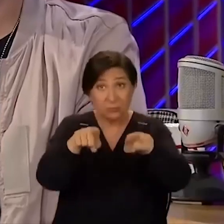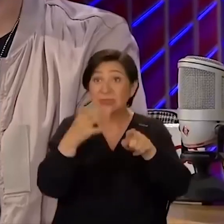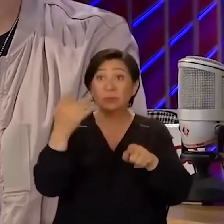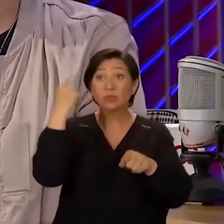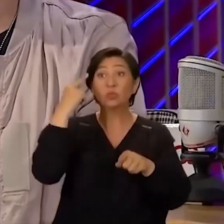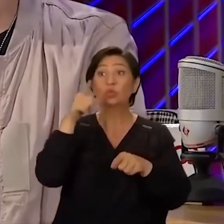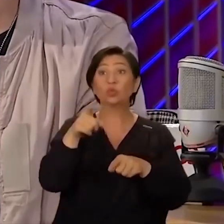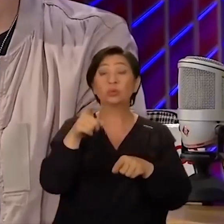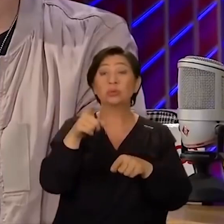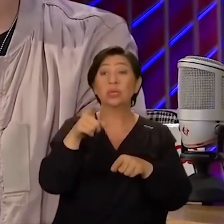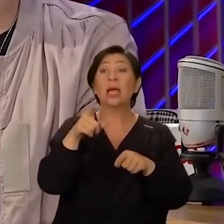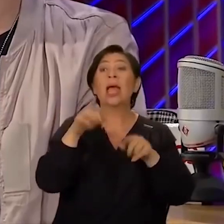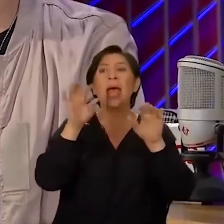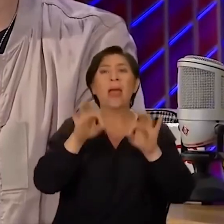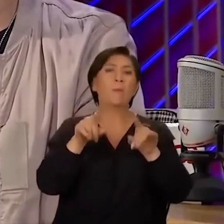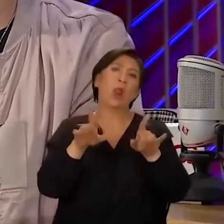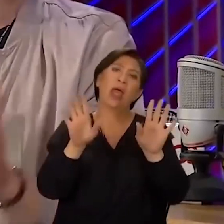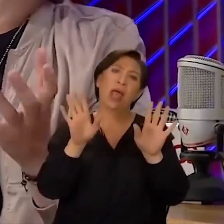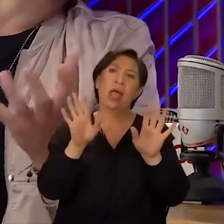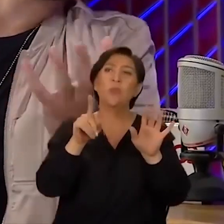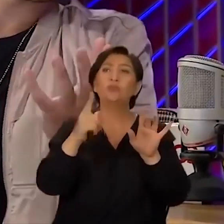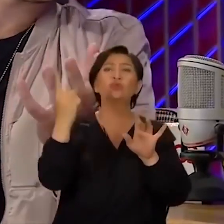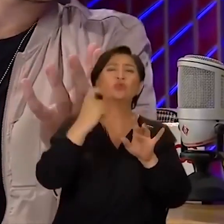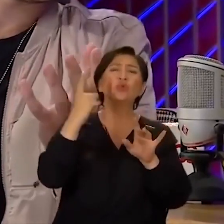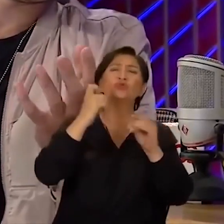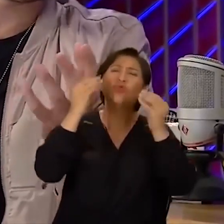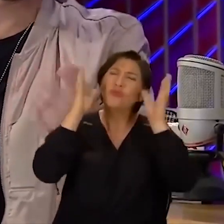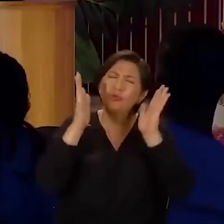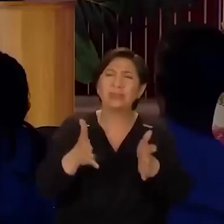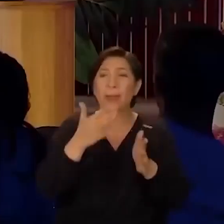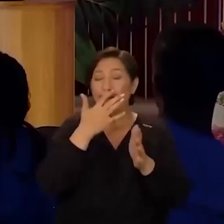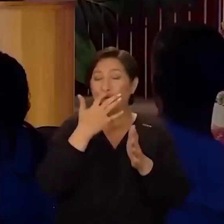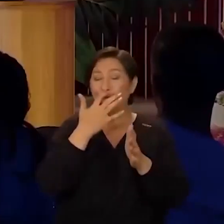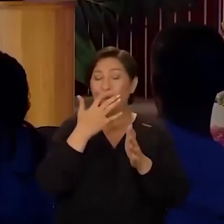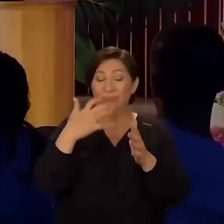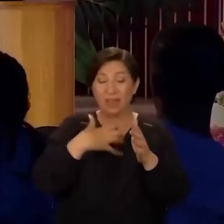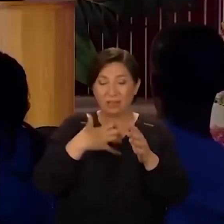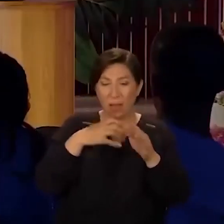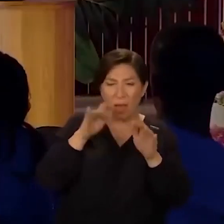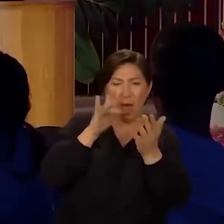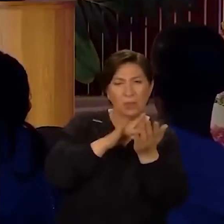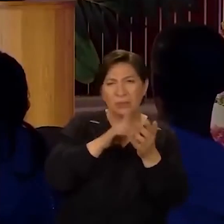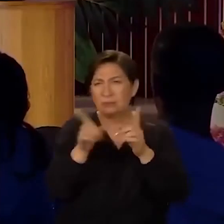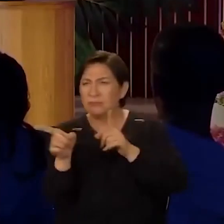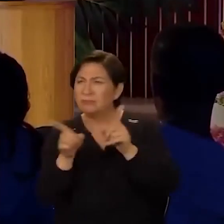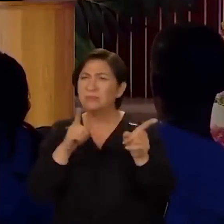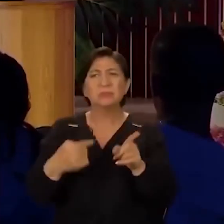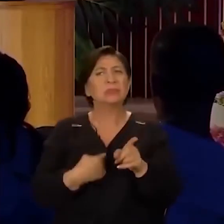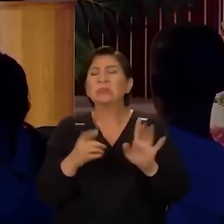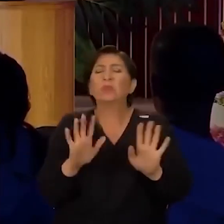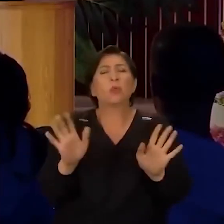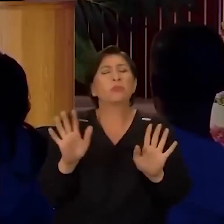görür mü ne düşünüyorsunuz onda ya hep böyle işte bu soru çok geliyor açıkçası yani Hani bu kendim bunun arasında kalmış gibi asla